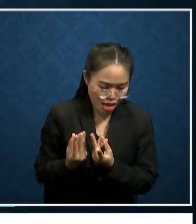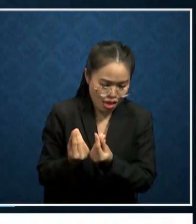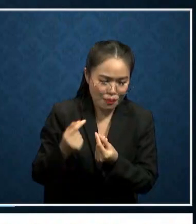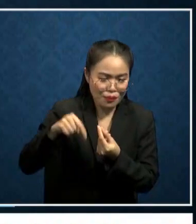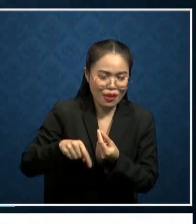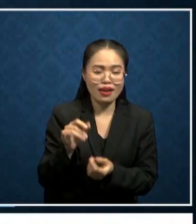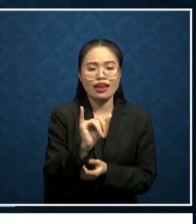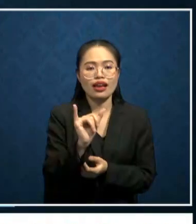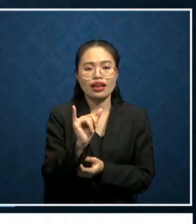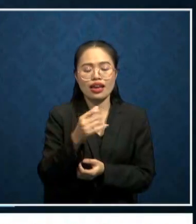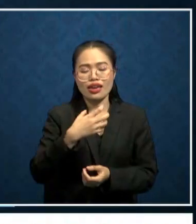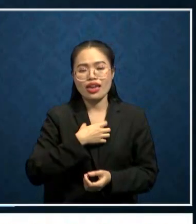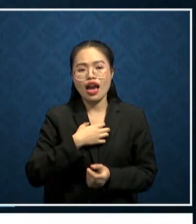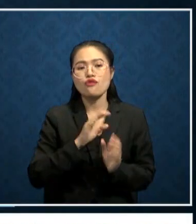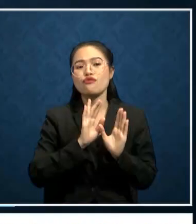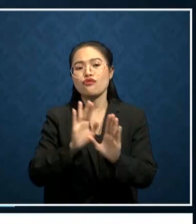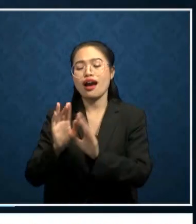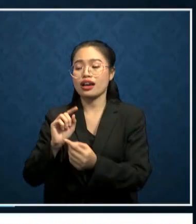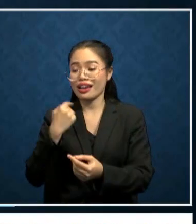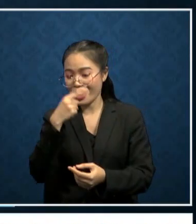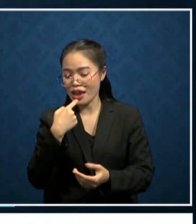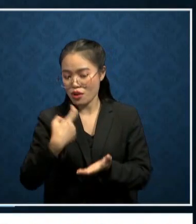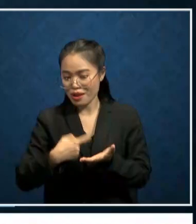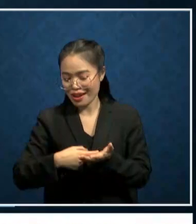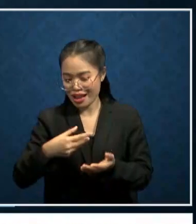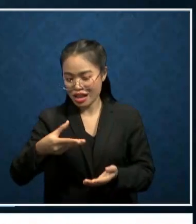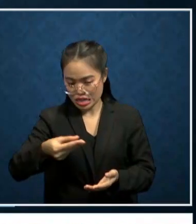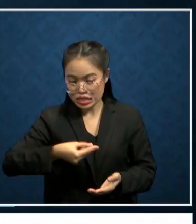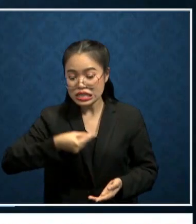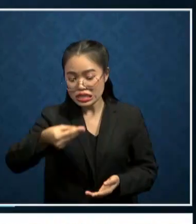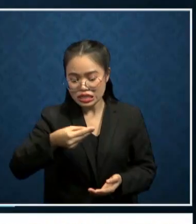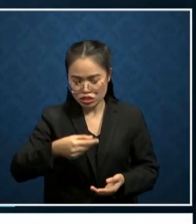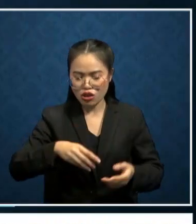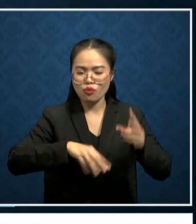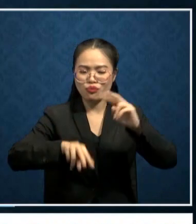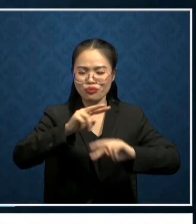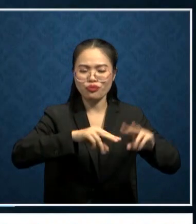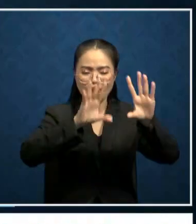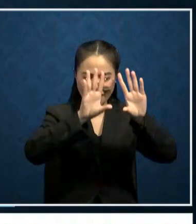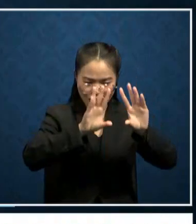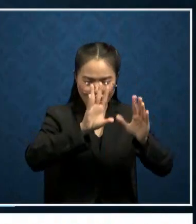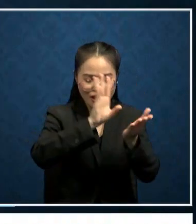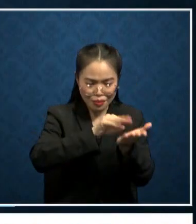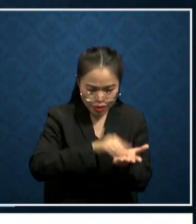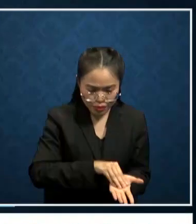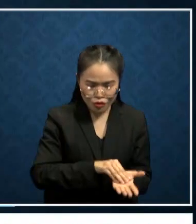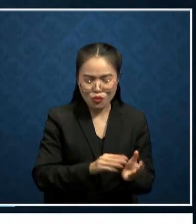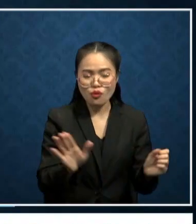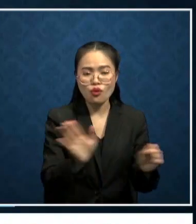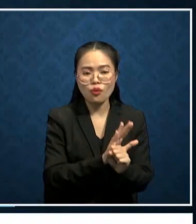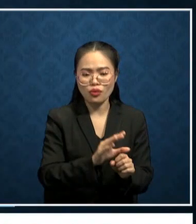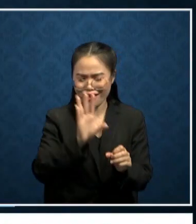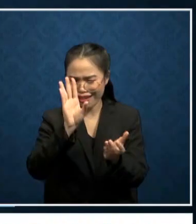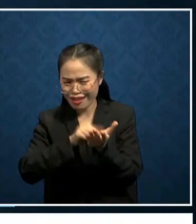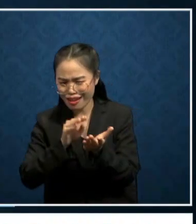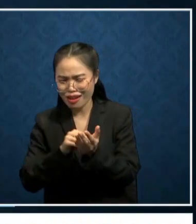มักจะจะแจ้งกับผู้ที่ขอคืนว่ายังก่อข้อความไม่สมบูรณ์แต่ก็ไม่บอกว่าที่ไม่สมบูรณ์นั้นคืออะไรนะครับแล้วก็ทำ